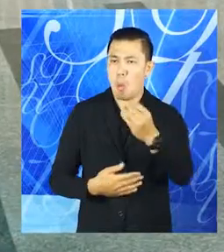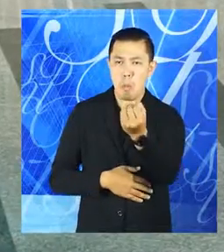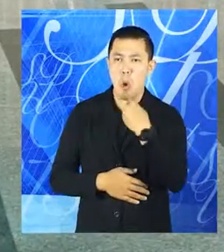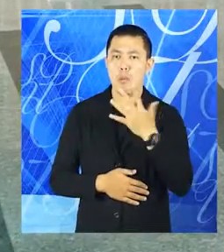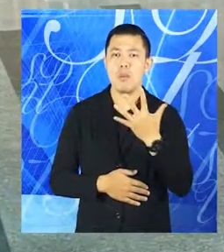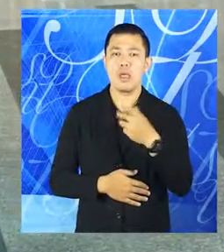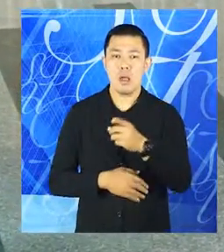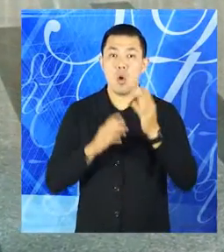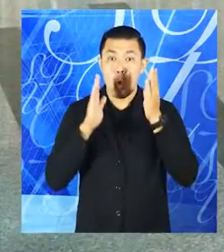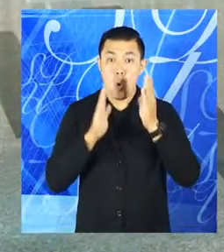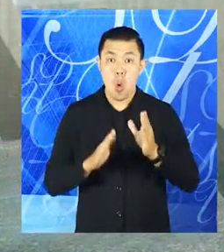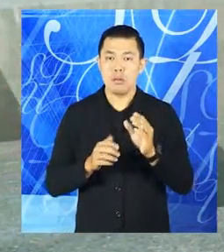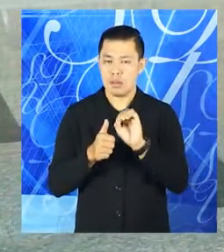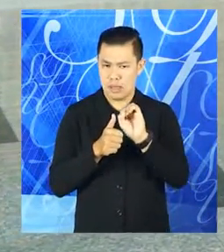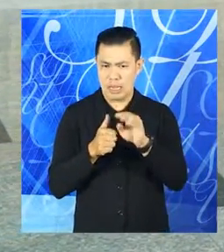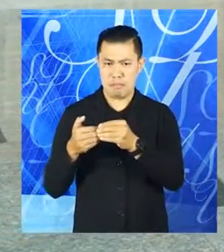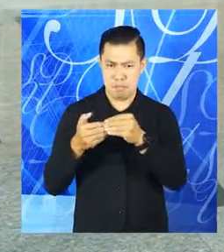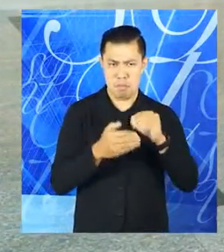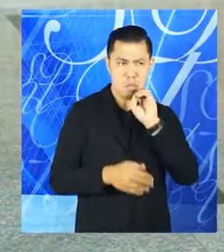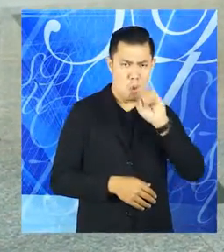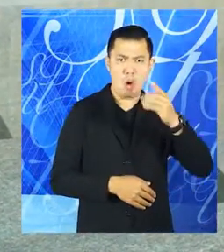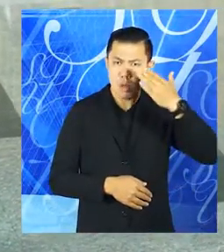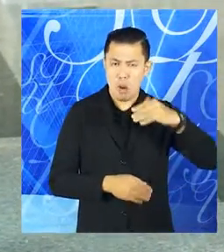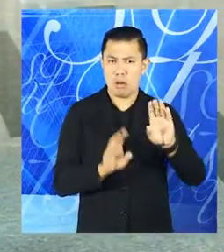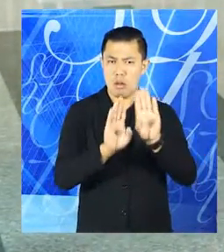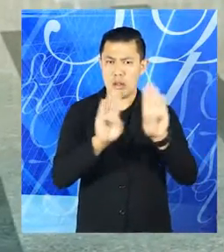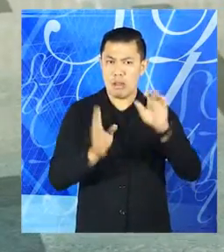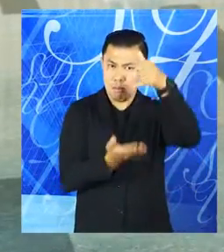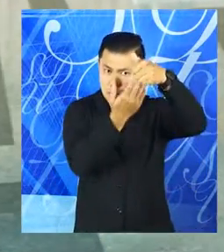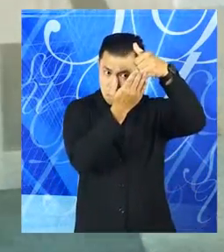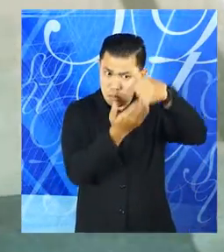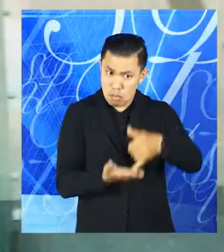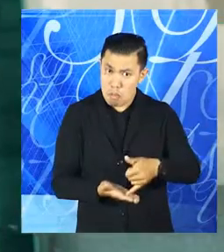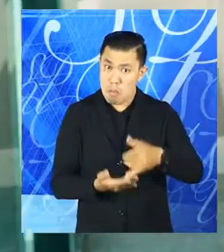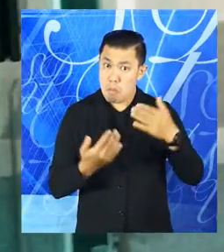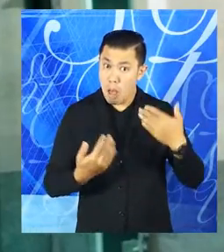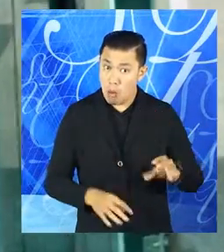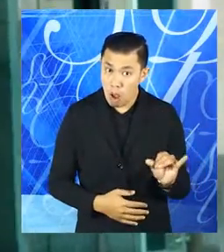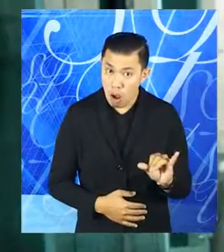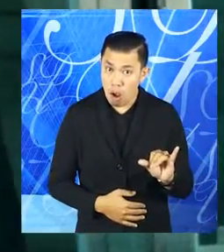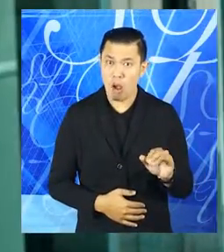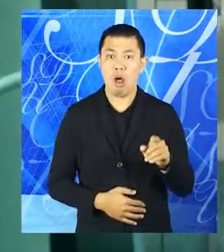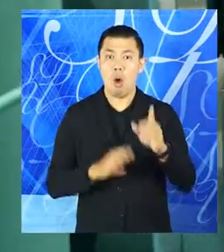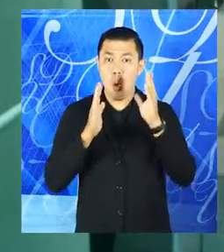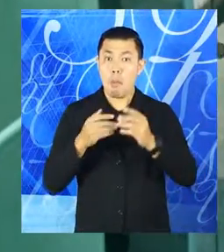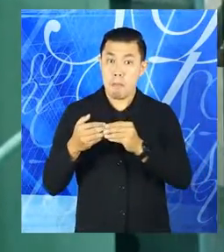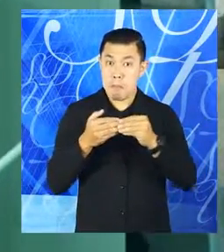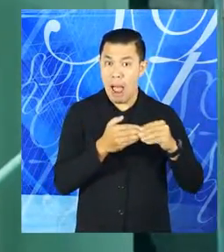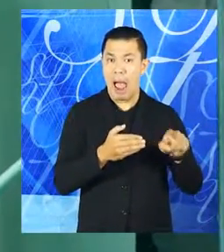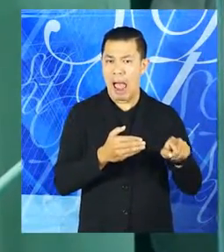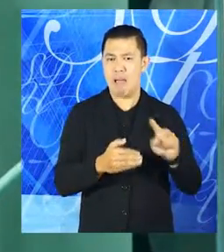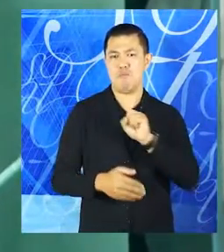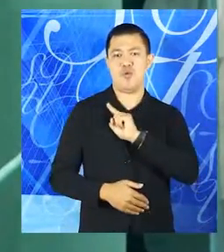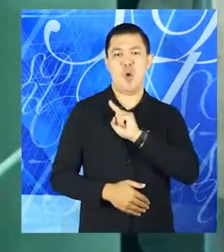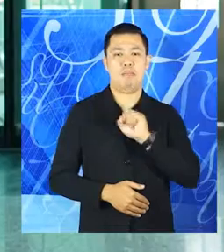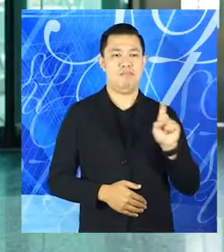ทางจะบอกกับคนตาบอดว่าลิฟต์มาแล้วหรือยังหรือผู้นำทางจะเป็นผู้กด